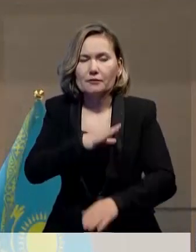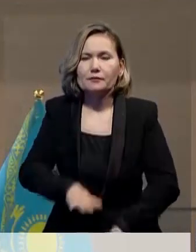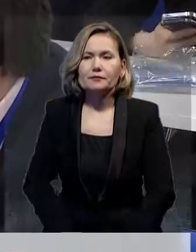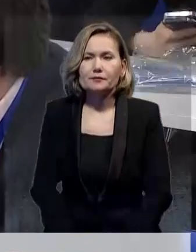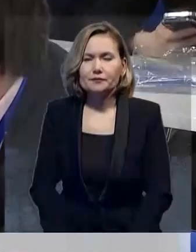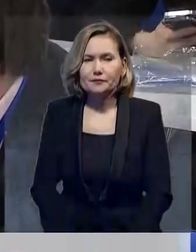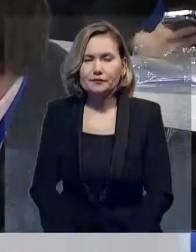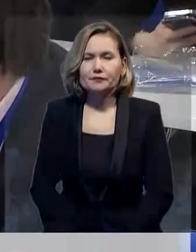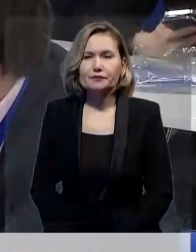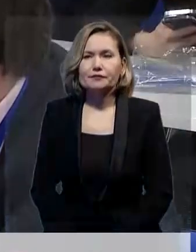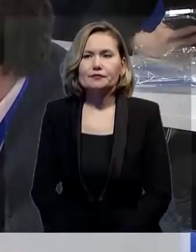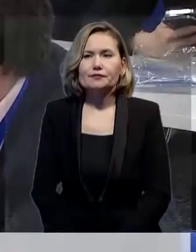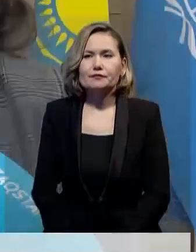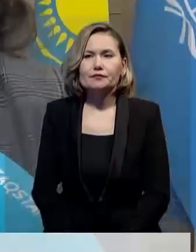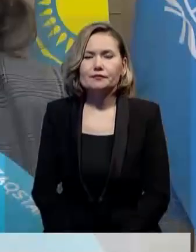қосылды.